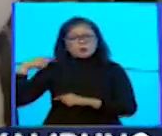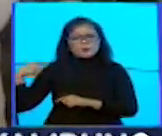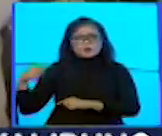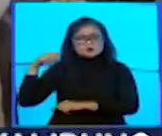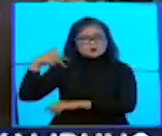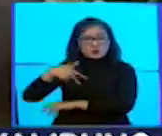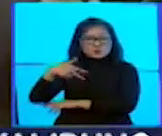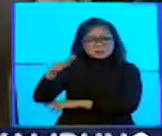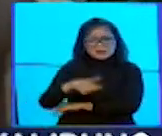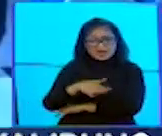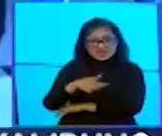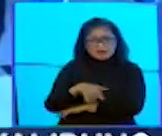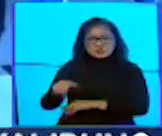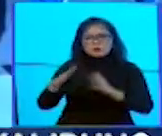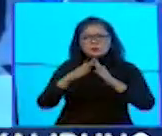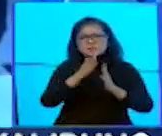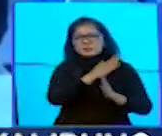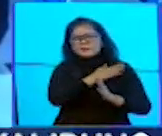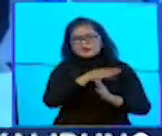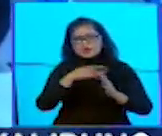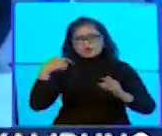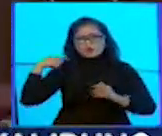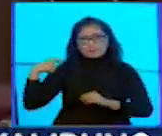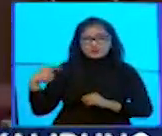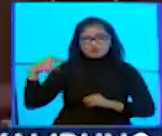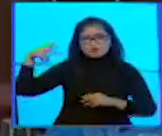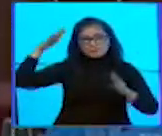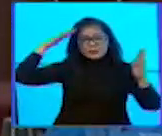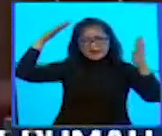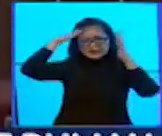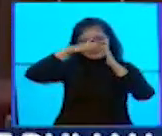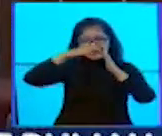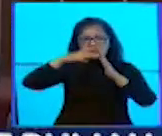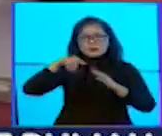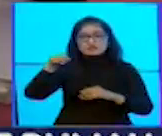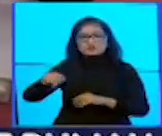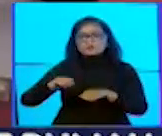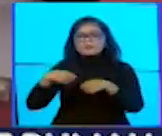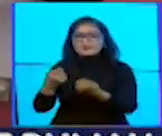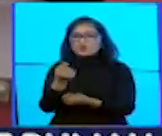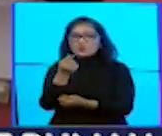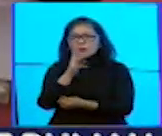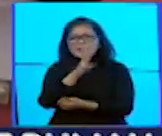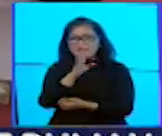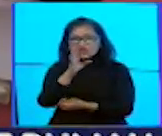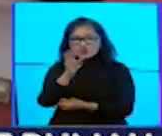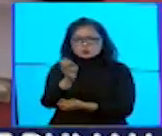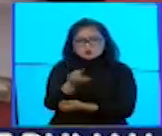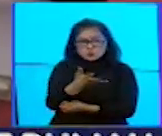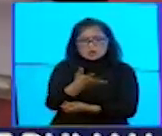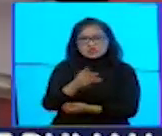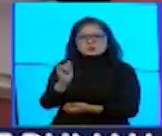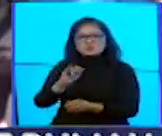Sulaiman di rumah jabatan Gubernur Makasar Pemprov Sulawesi Selatan BEM berikan bonus uang 300 juta